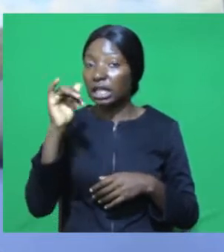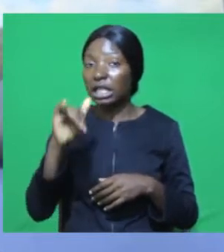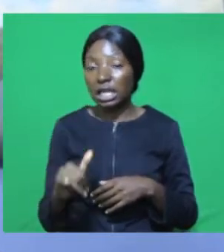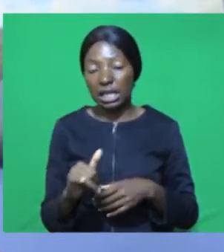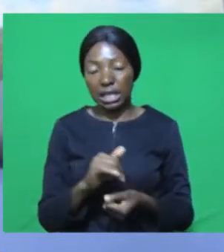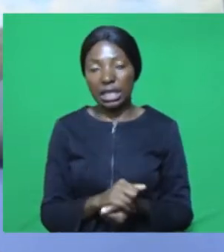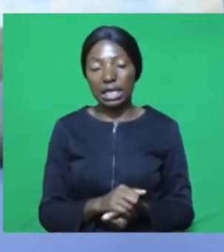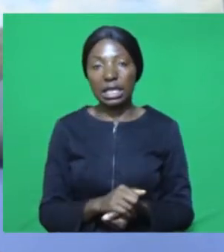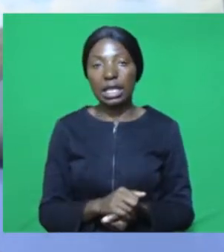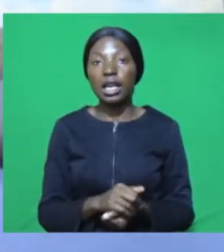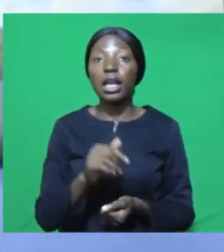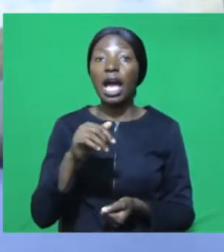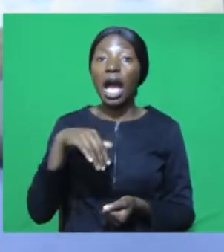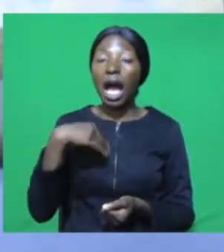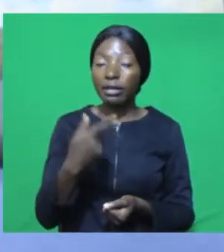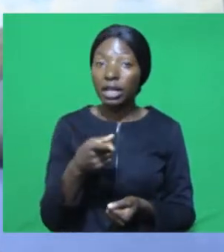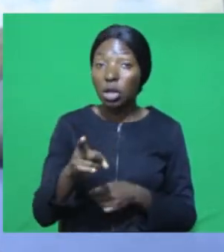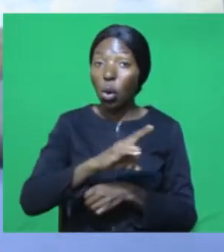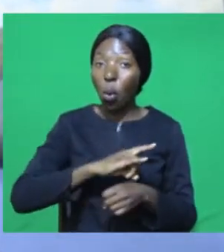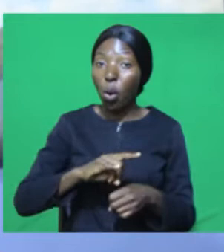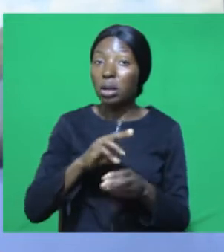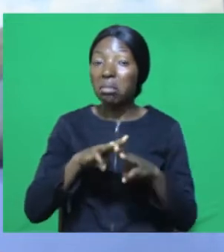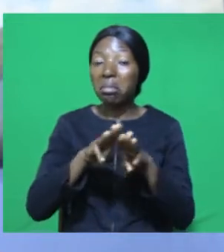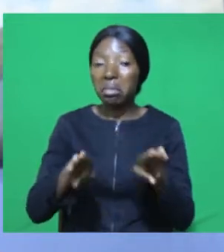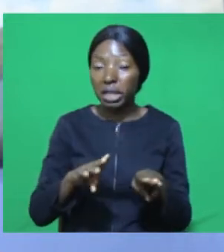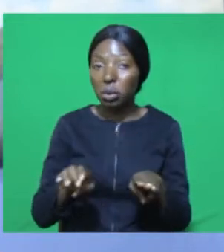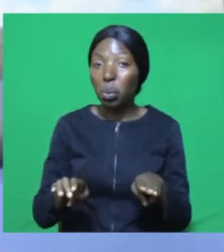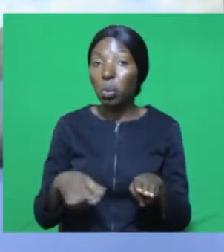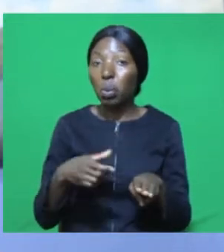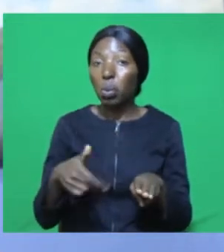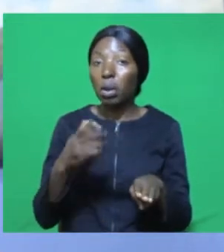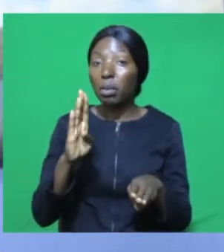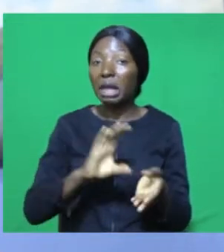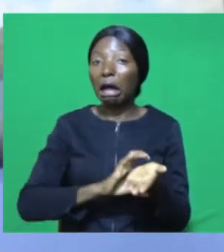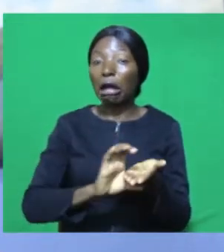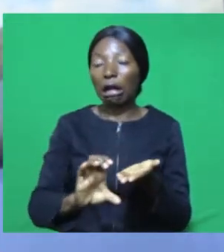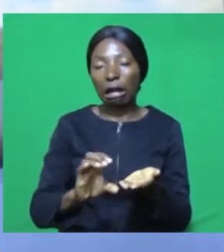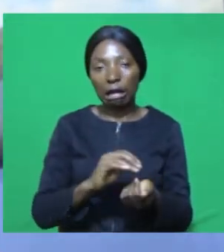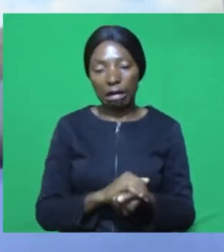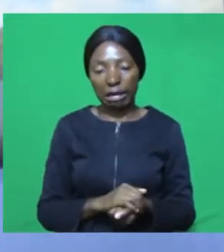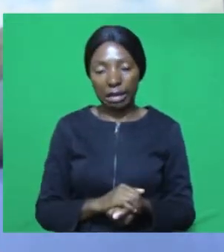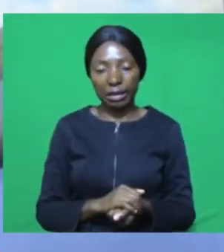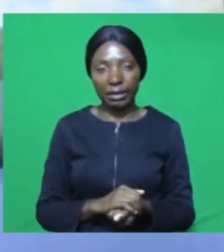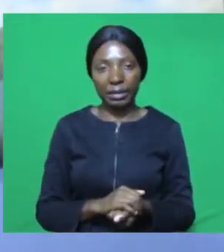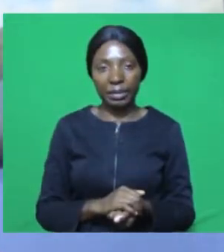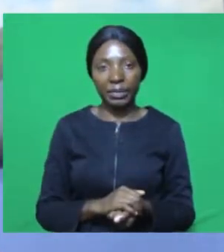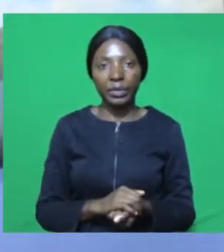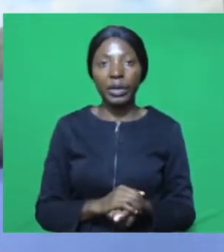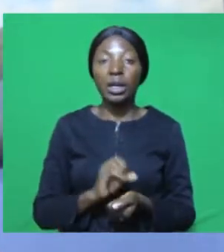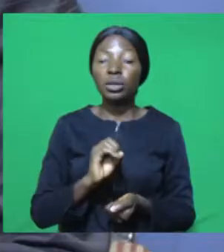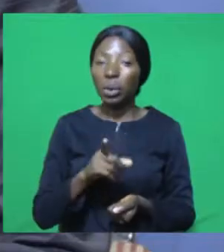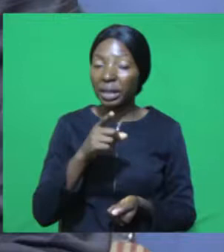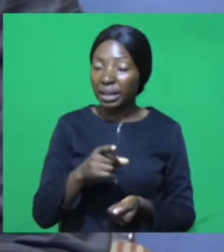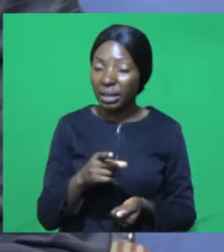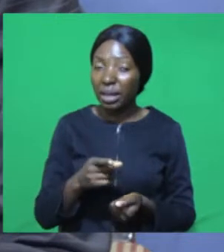2,300 years. Zikanzi, ipapo, njubo chene, icha chene. Okay. Ndurugole. Na katika